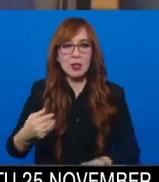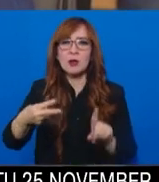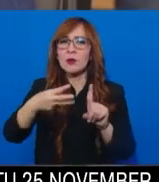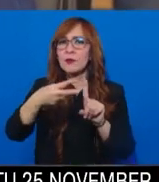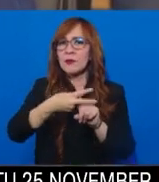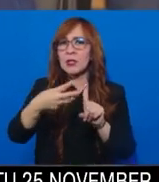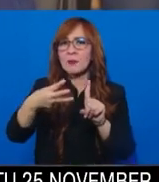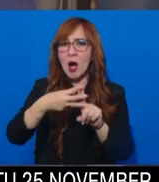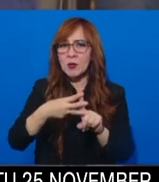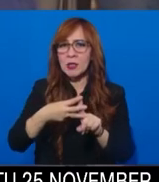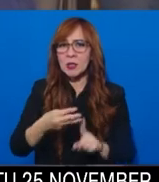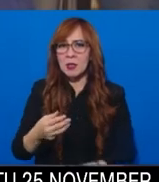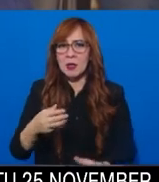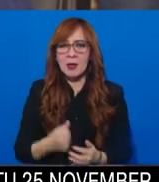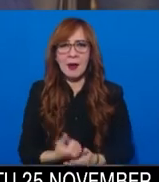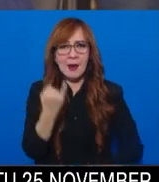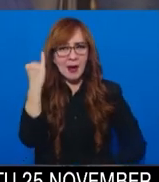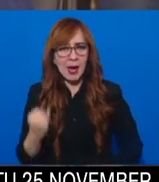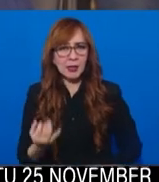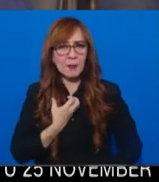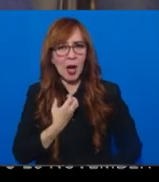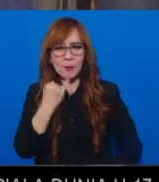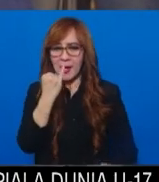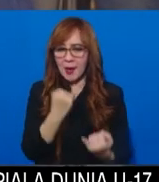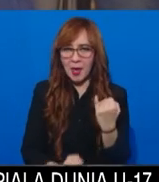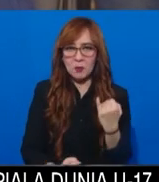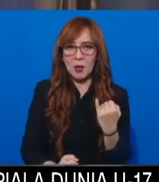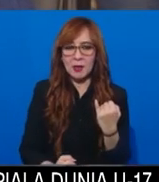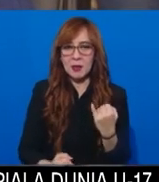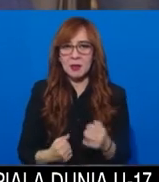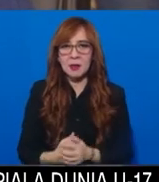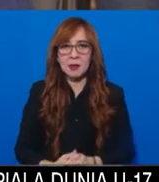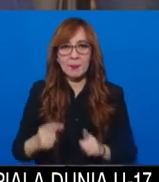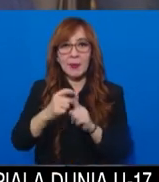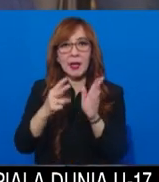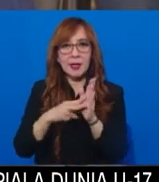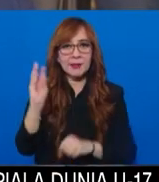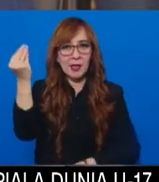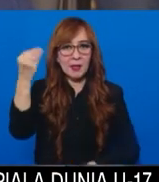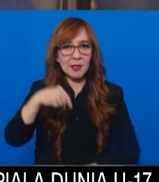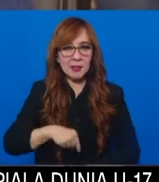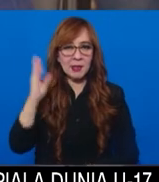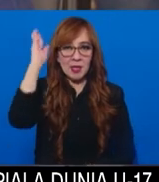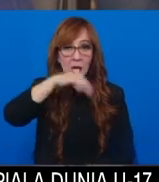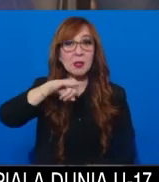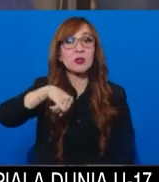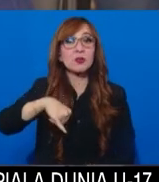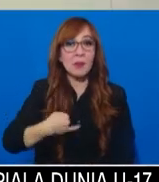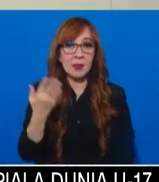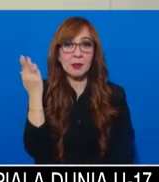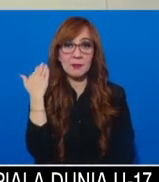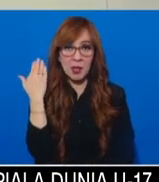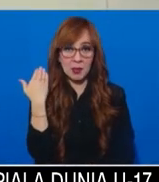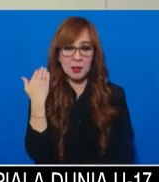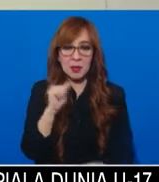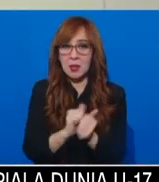memilih melawan dan mengajukan permohonan pra-peradilan ke Pengadilan Negeri Jakarta Selatan pada Jumat 24 November.